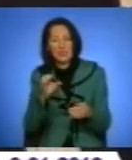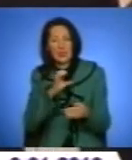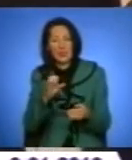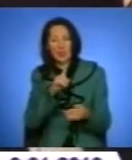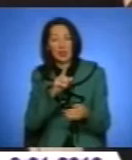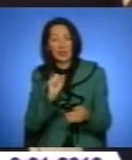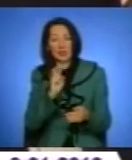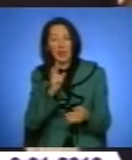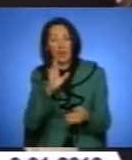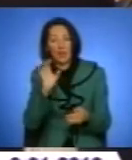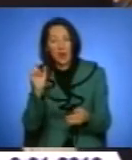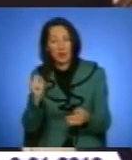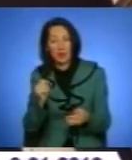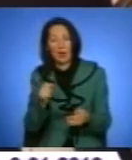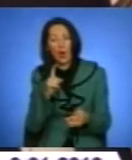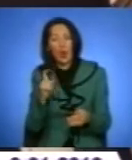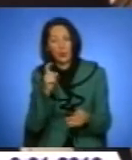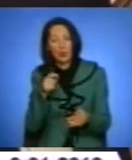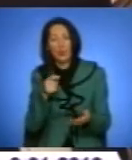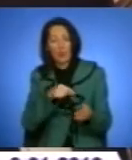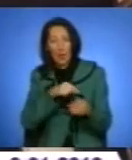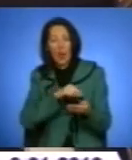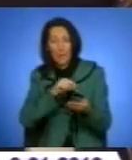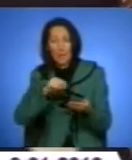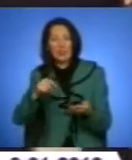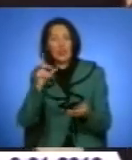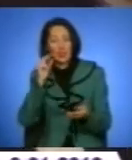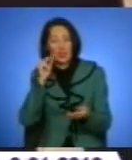якими числами можна виганяти горілку.